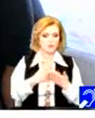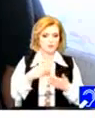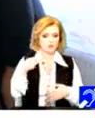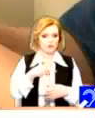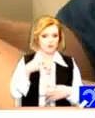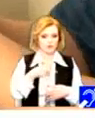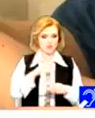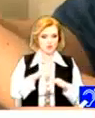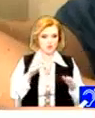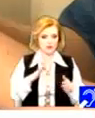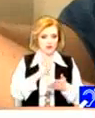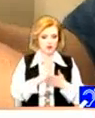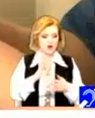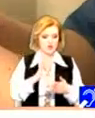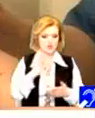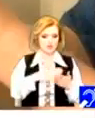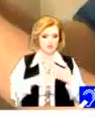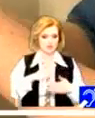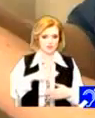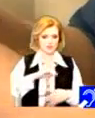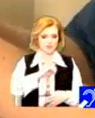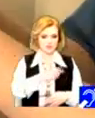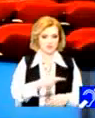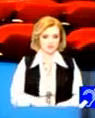copii sunt diagnosticați cu dizabilități severe.